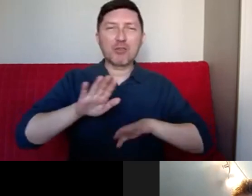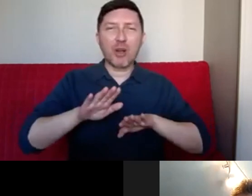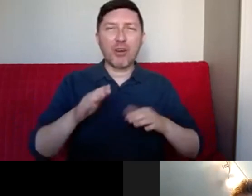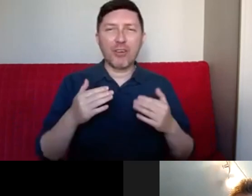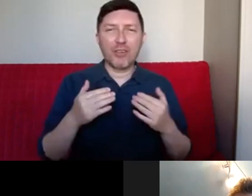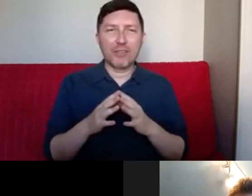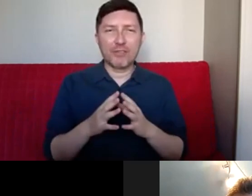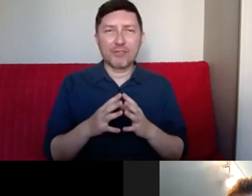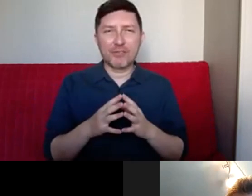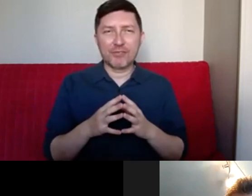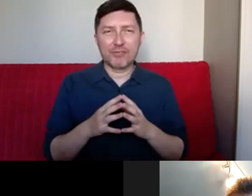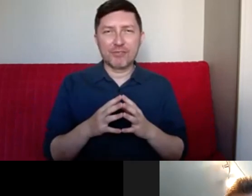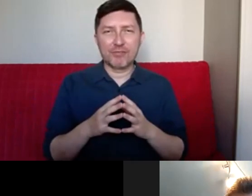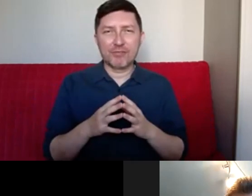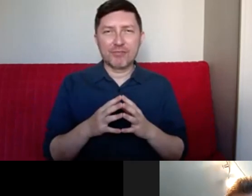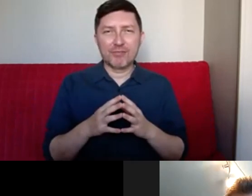Yes, if you have it, it's better.